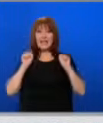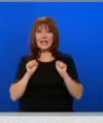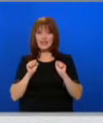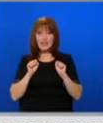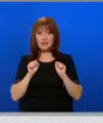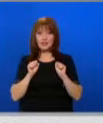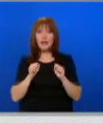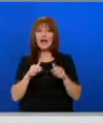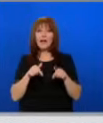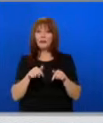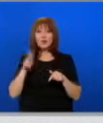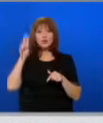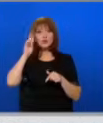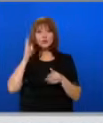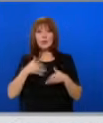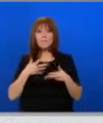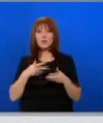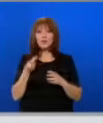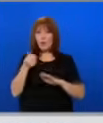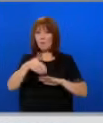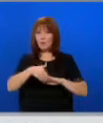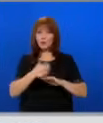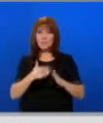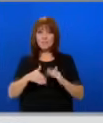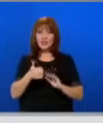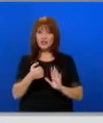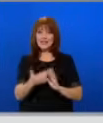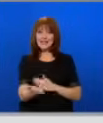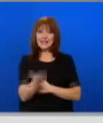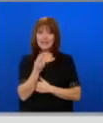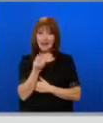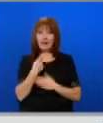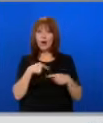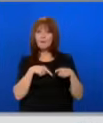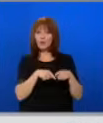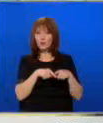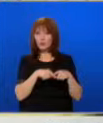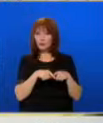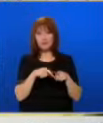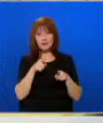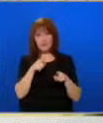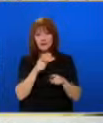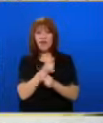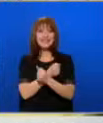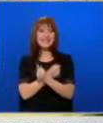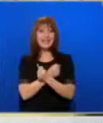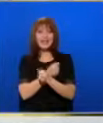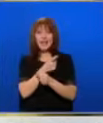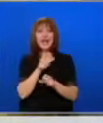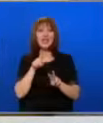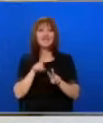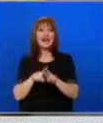източници, задържаният служител бил поискал подкуп от над 60 000 лева. От прокуратурата не отрекоха, че задържаният главен експерт е Иван